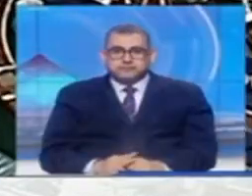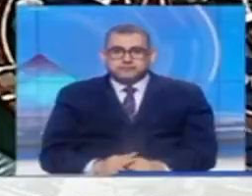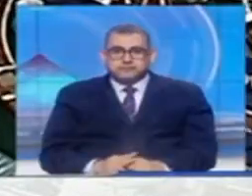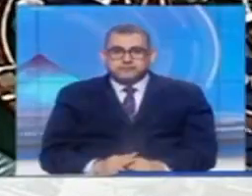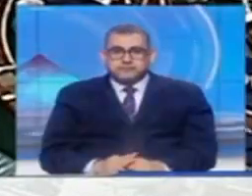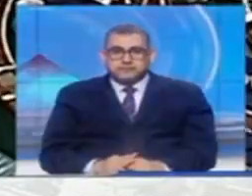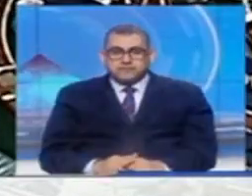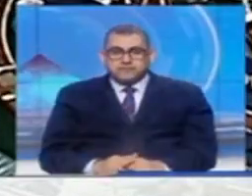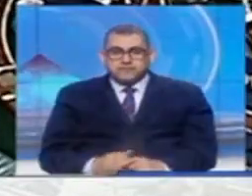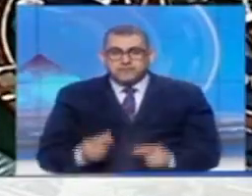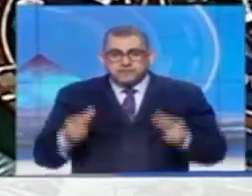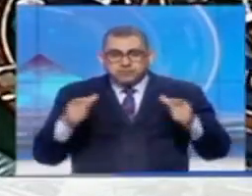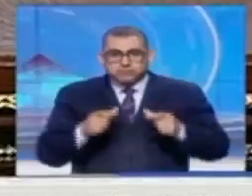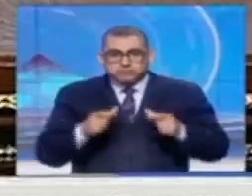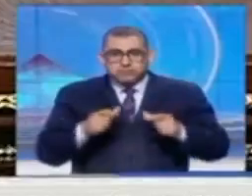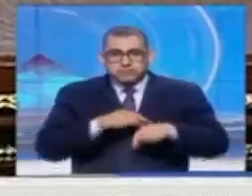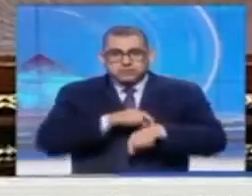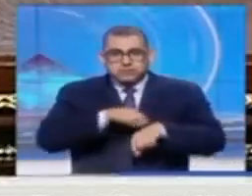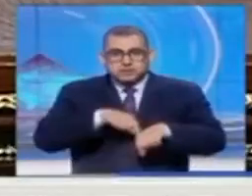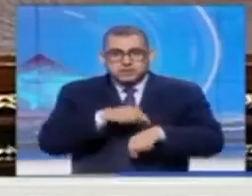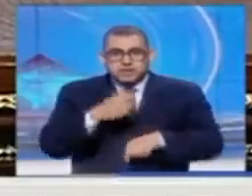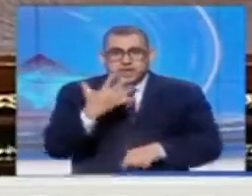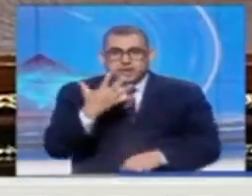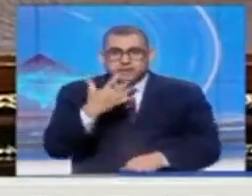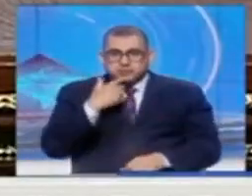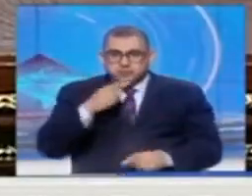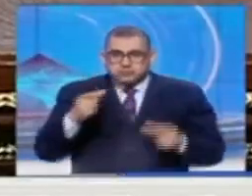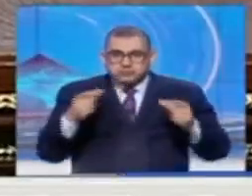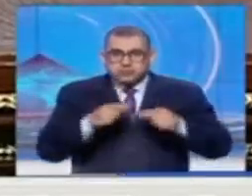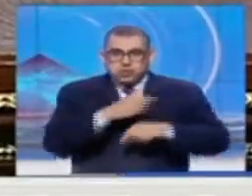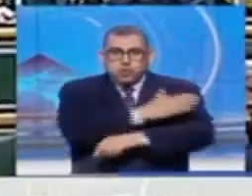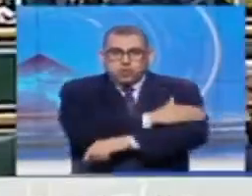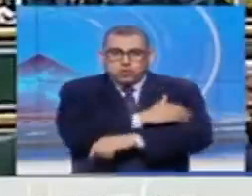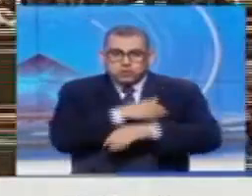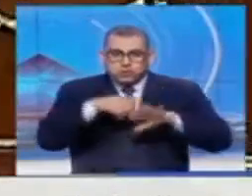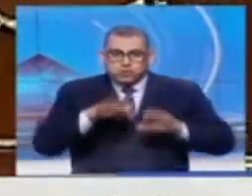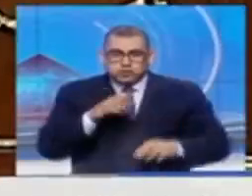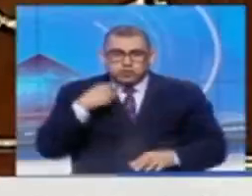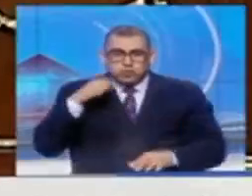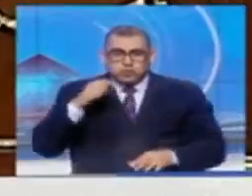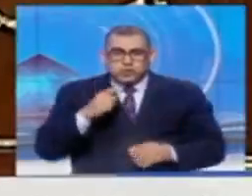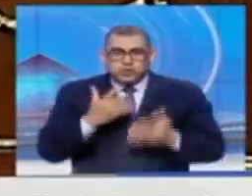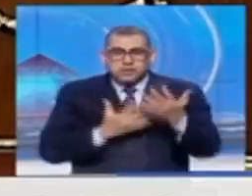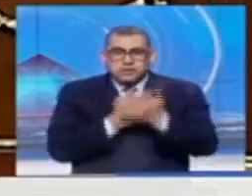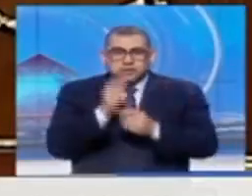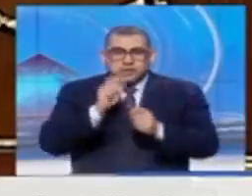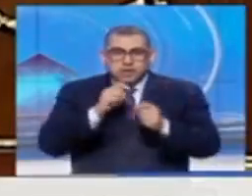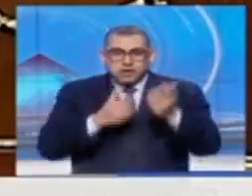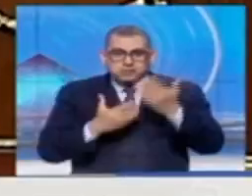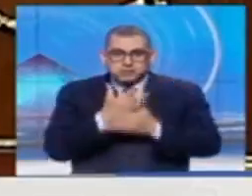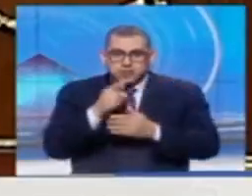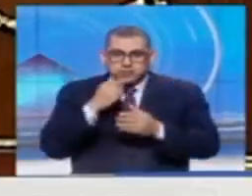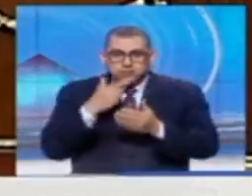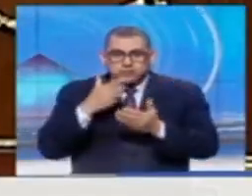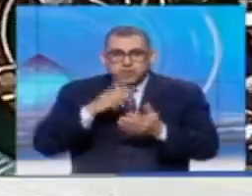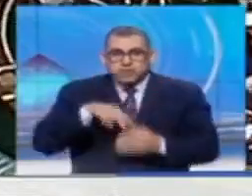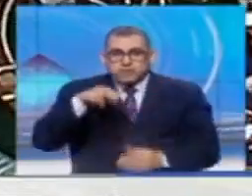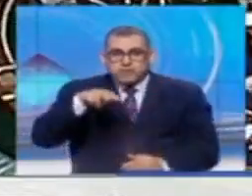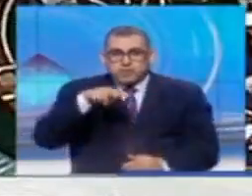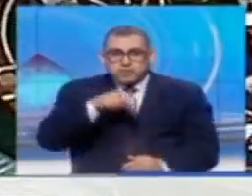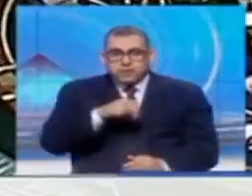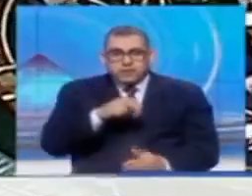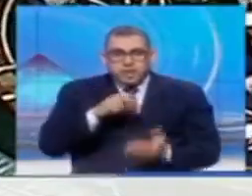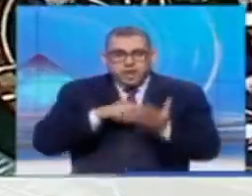على مدار جلسة استمرت نحو 5 ساعات واجه أعضاء مجلس النواب وزير التجارة والصناعة بنحو 88